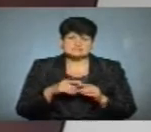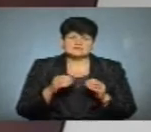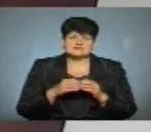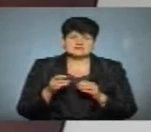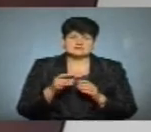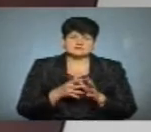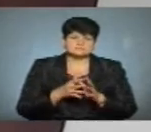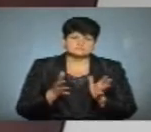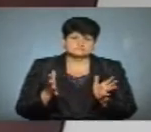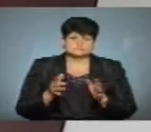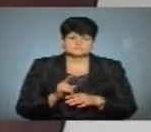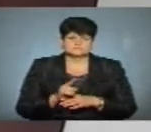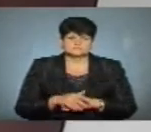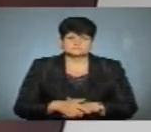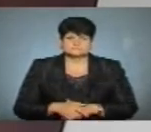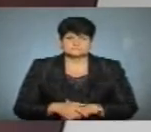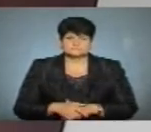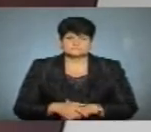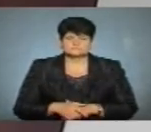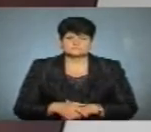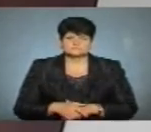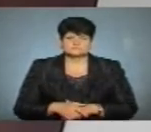10 разів перевищує норму.